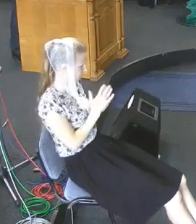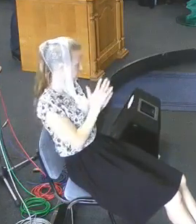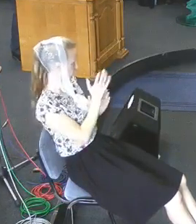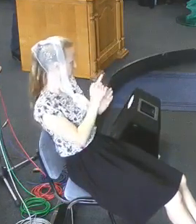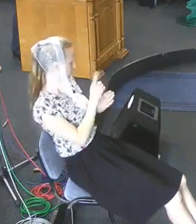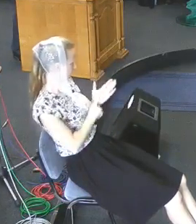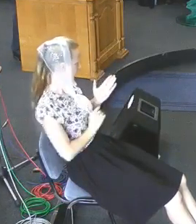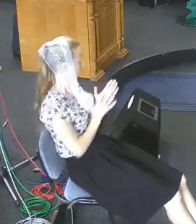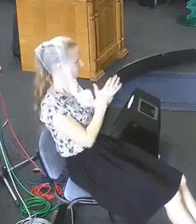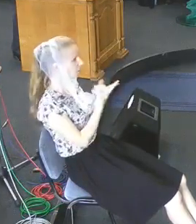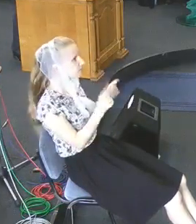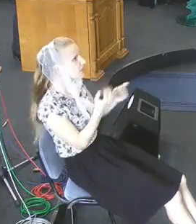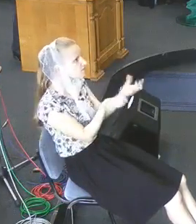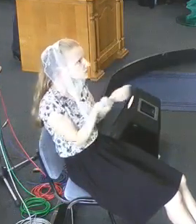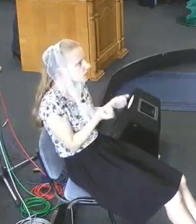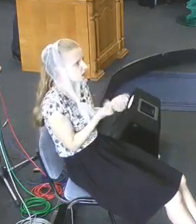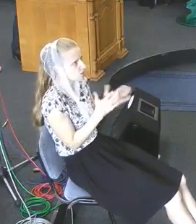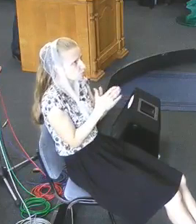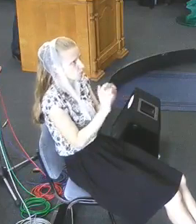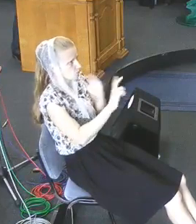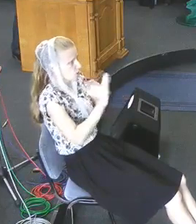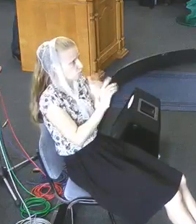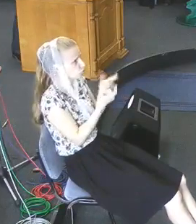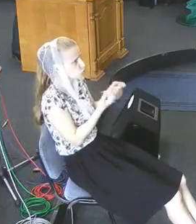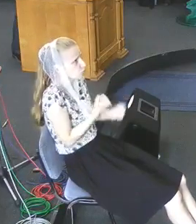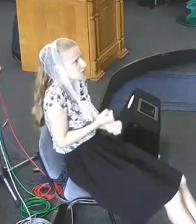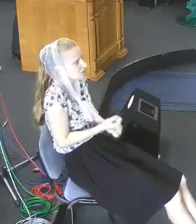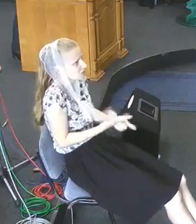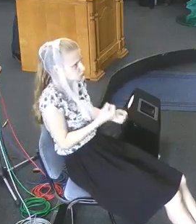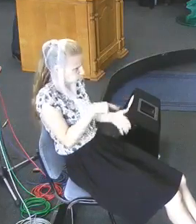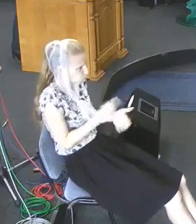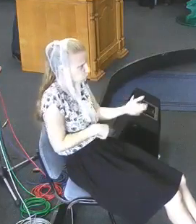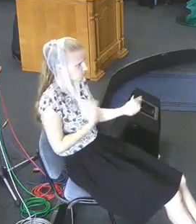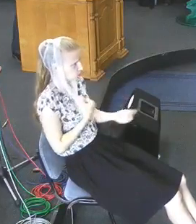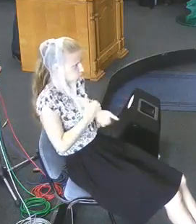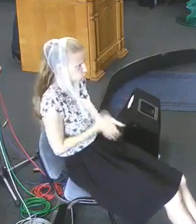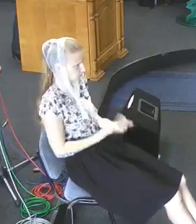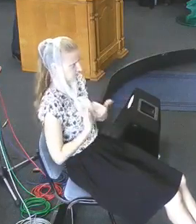вона? Що я маю робити, щоб ти впевнив мене або втвердив?